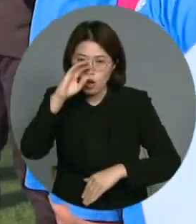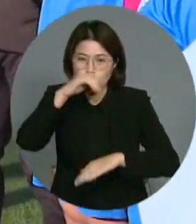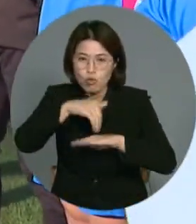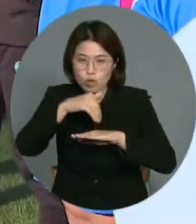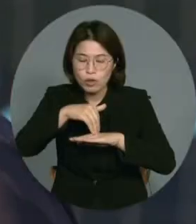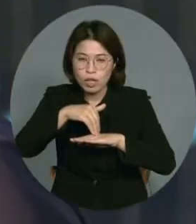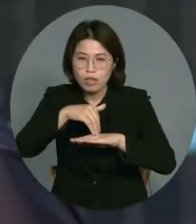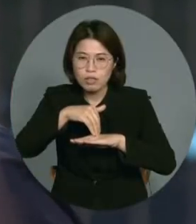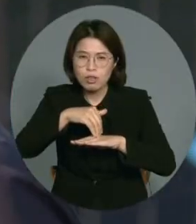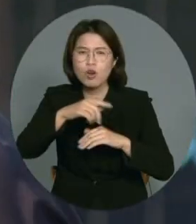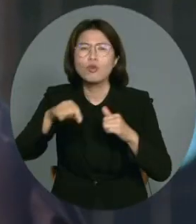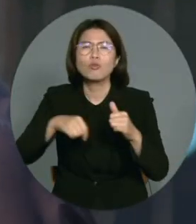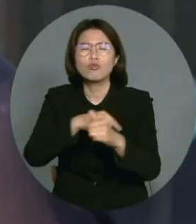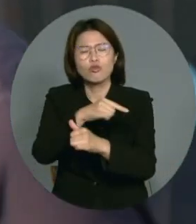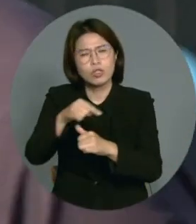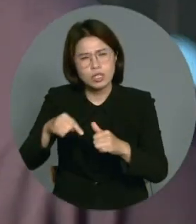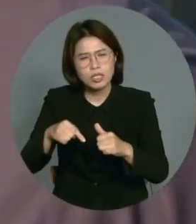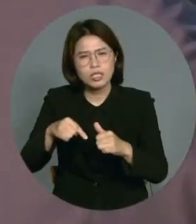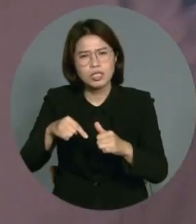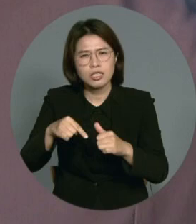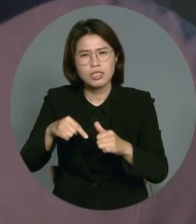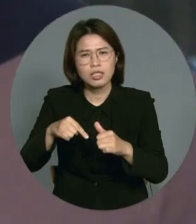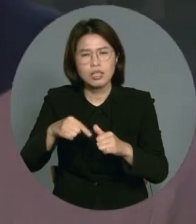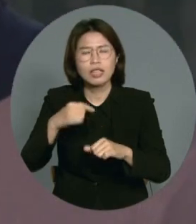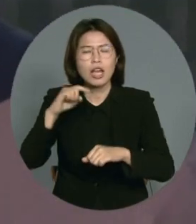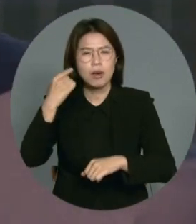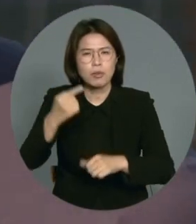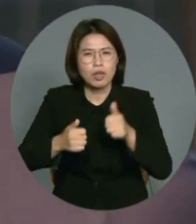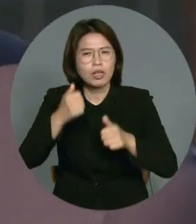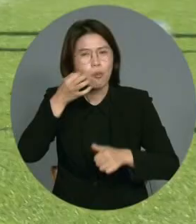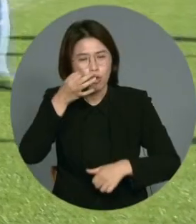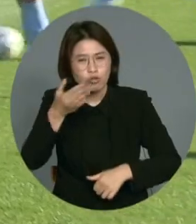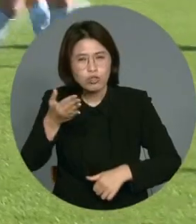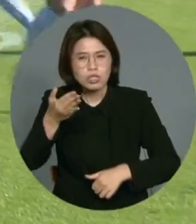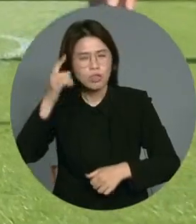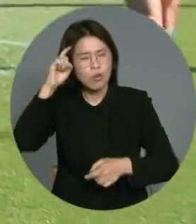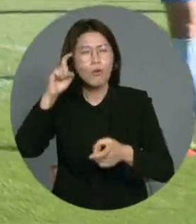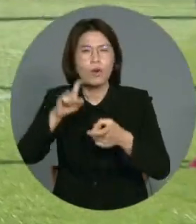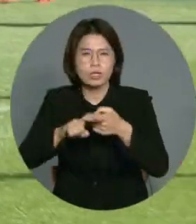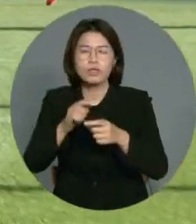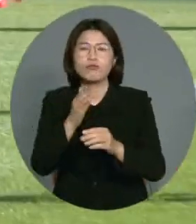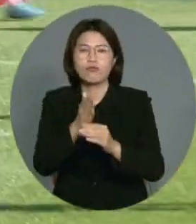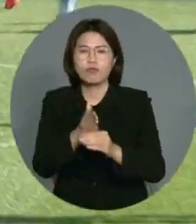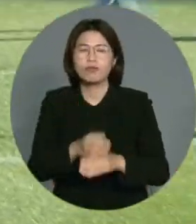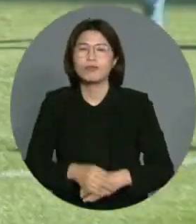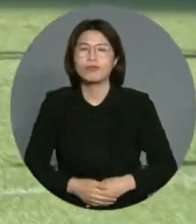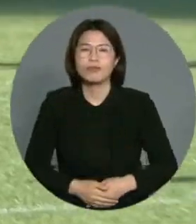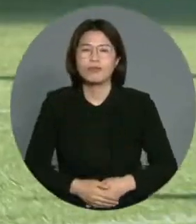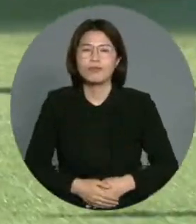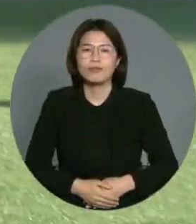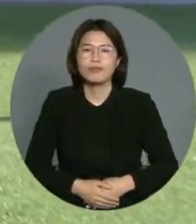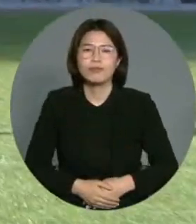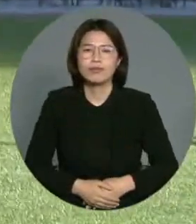본인의 색을 입혀 다음 시즌 펼쳐보일지 팬들의 관심이 높아집니다. MBC 뉴스 서건입니다.